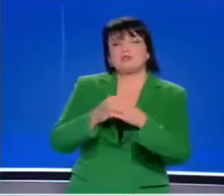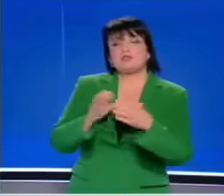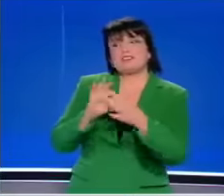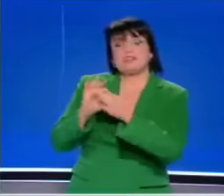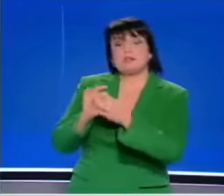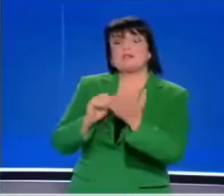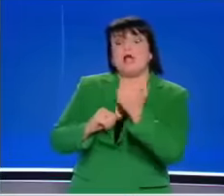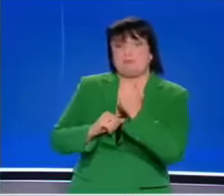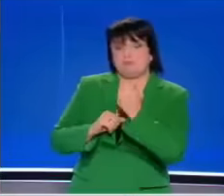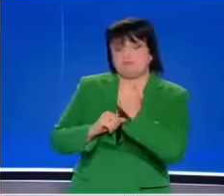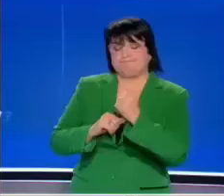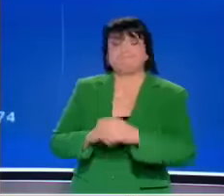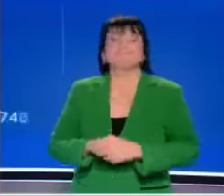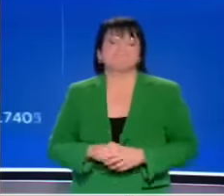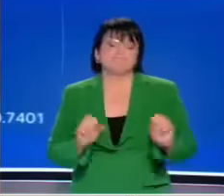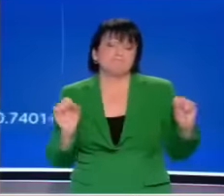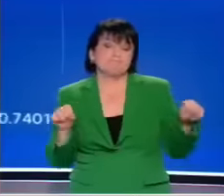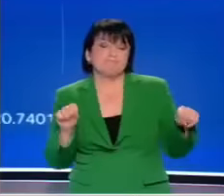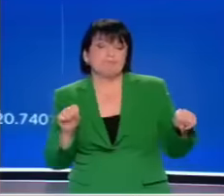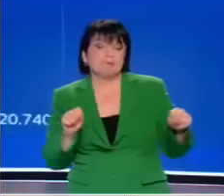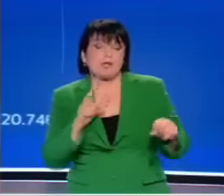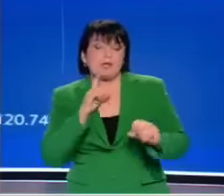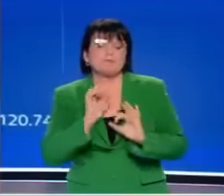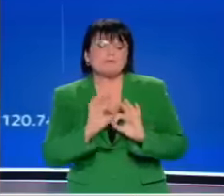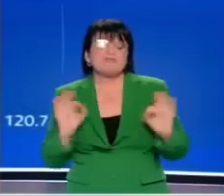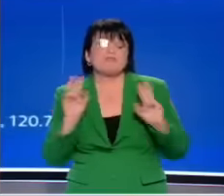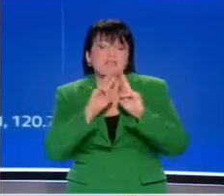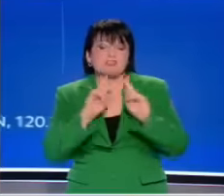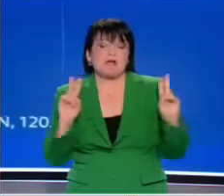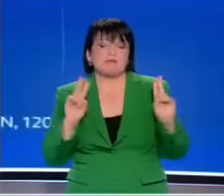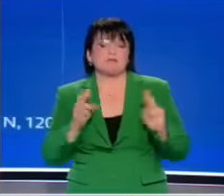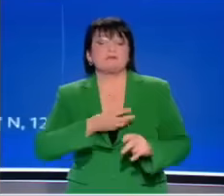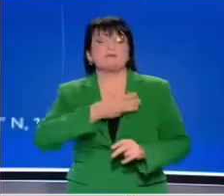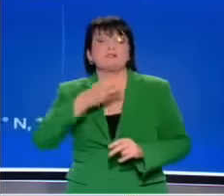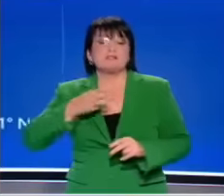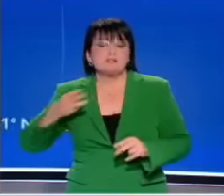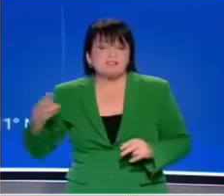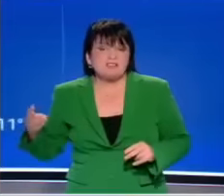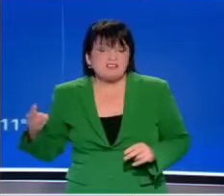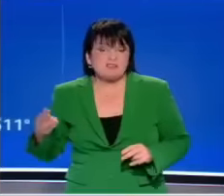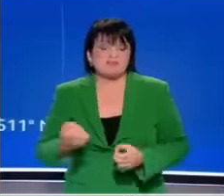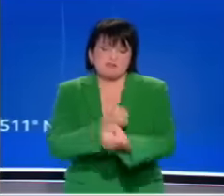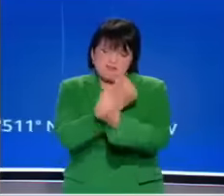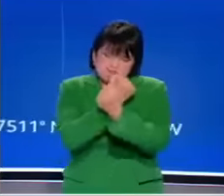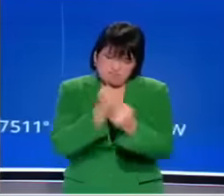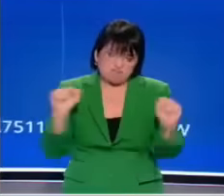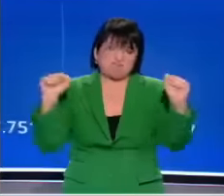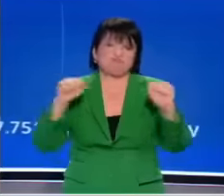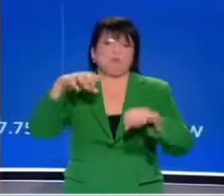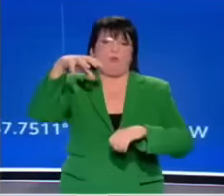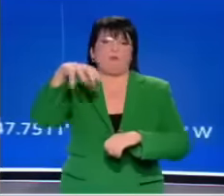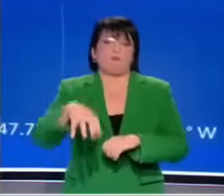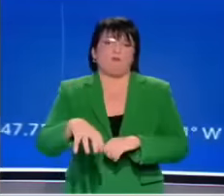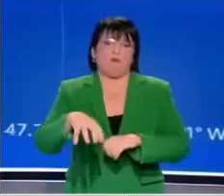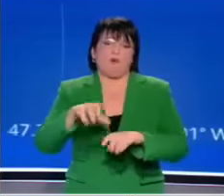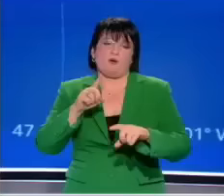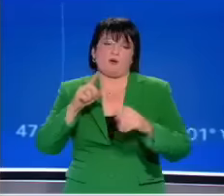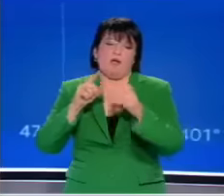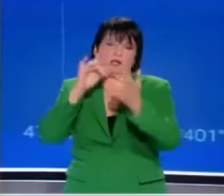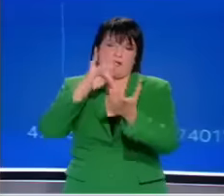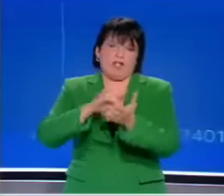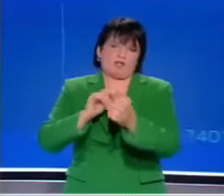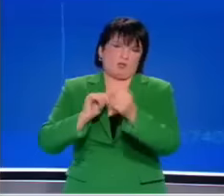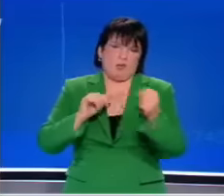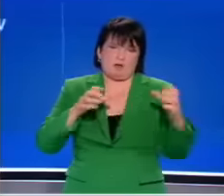συνεργαστείτε το αποκλείετε είμαι απολύτως σαφής ο συριζα θα είναι ο αυτοδύναμος φορέας όλης της κέντρο